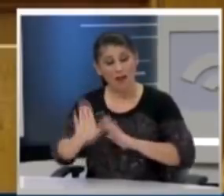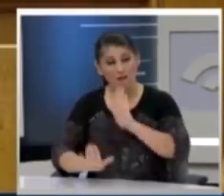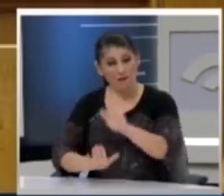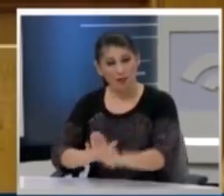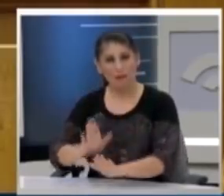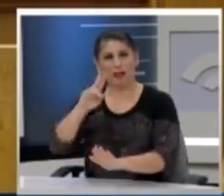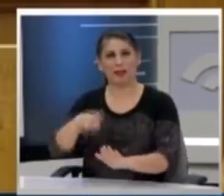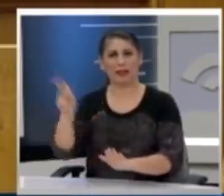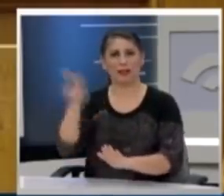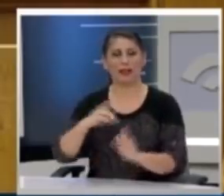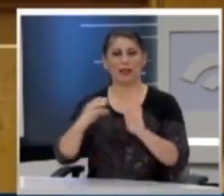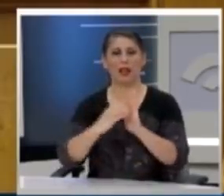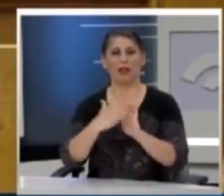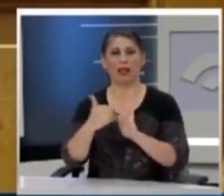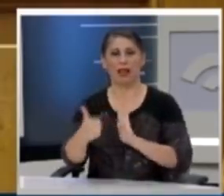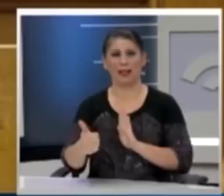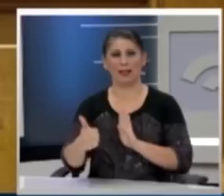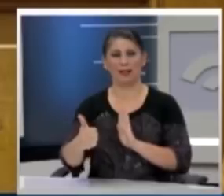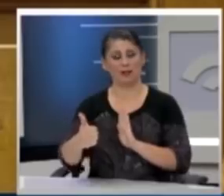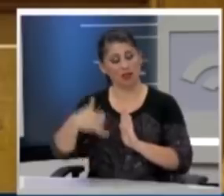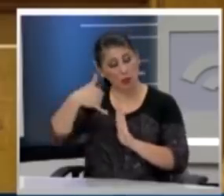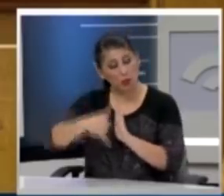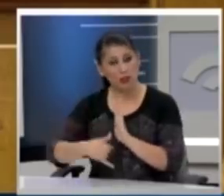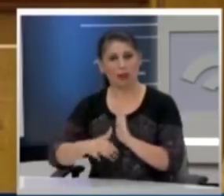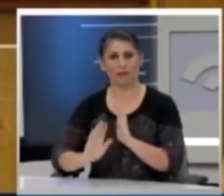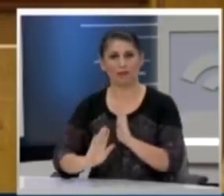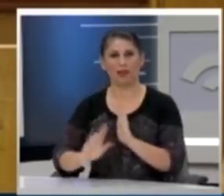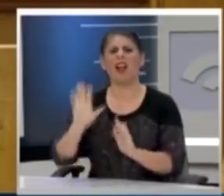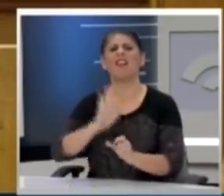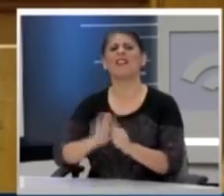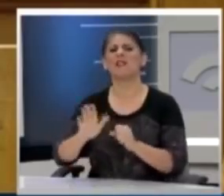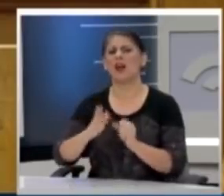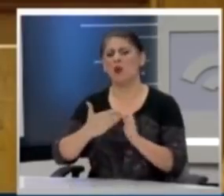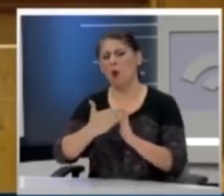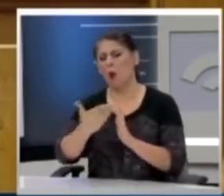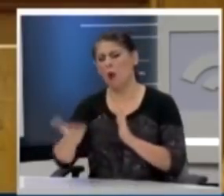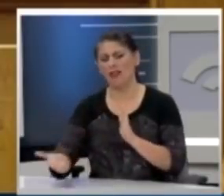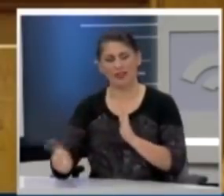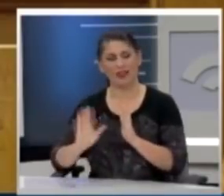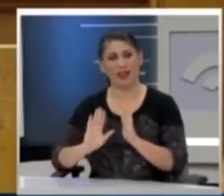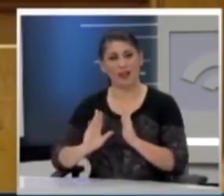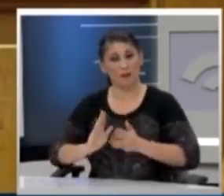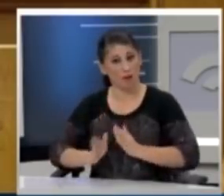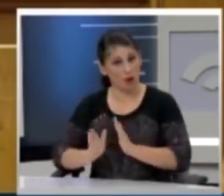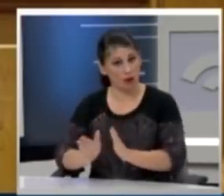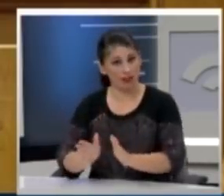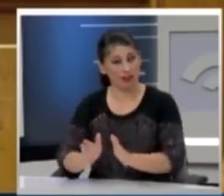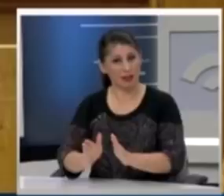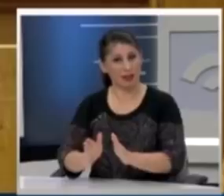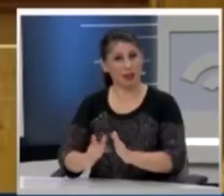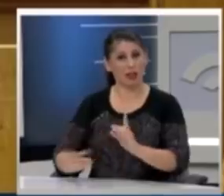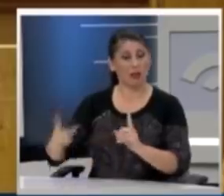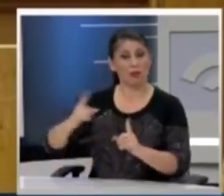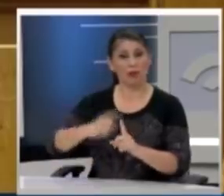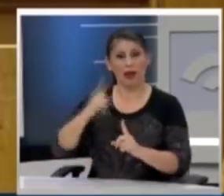για την κατάργηση του άρθρου 16 στην πράξη και δεν φτάνουν όλα αυτά προχωρήσατε μάλιστα στην